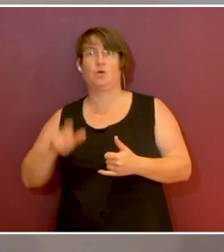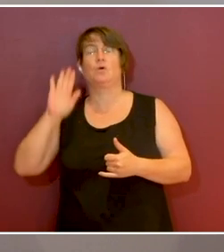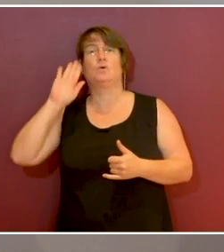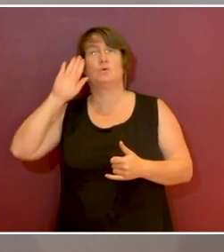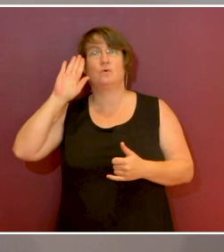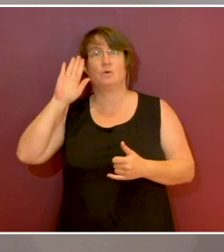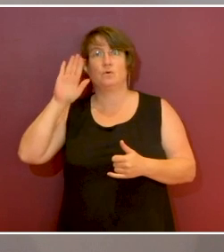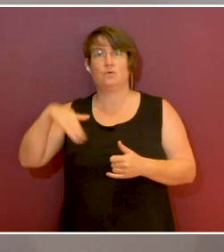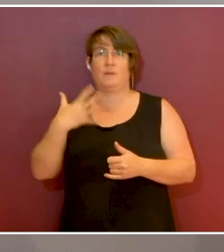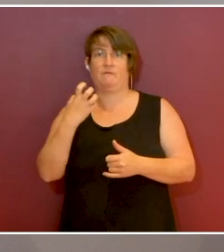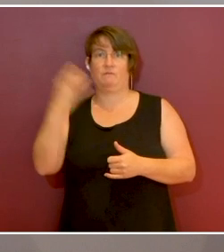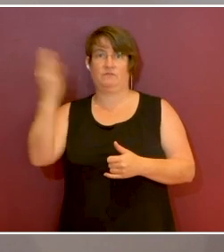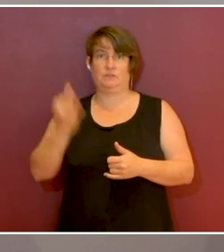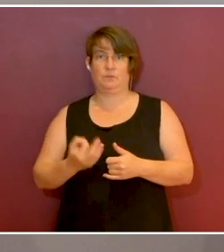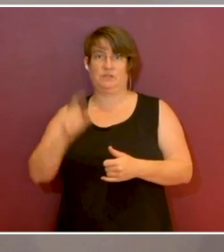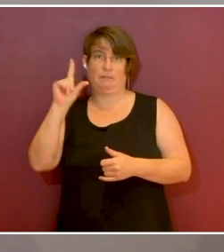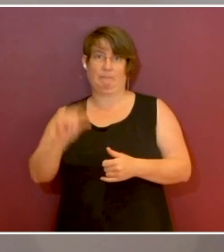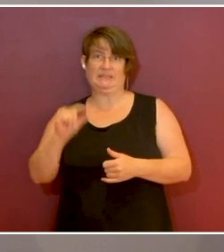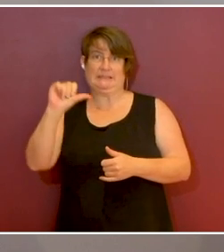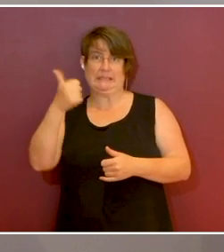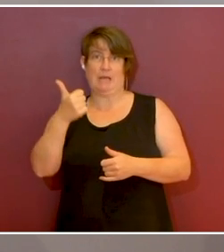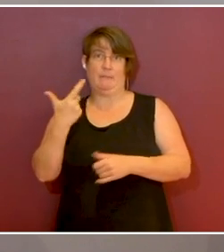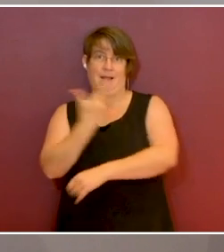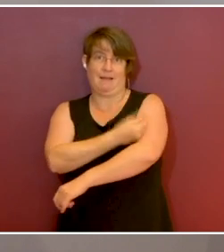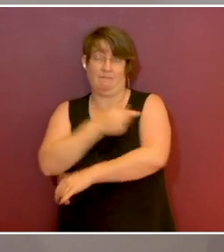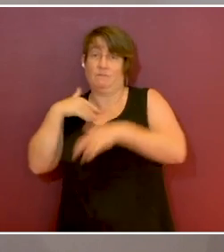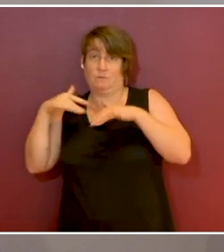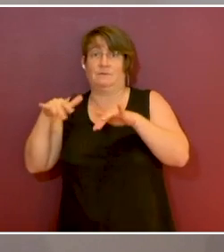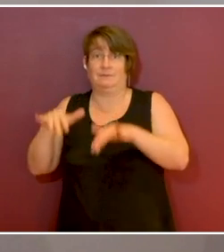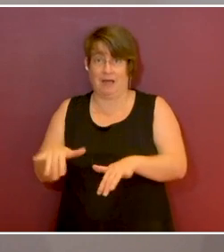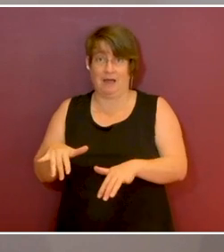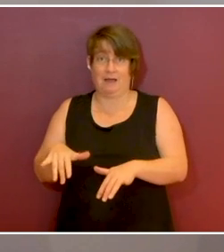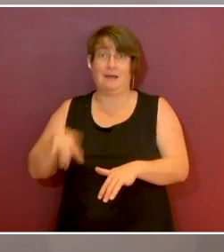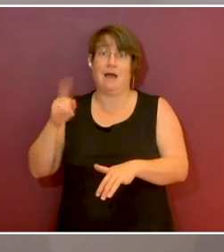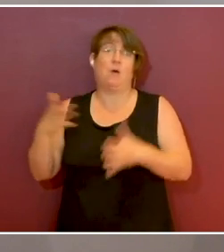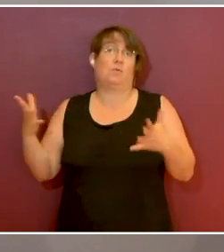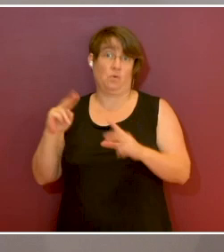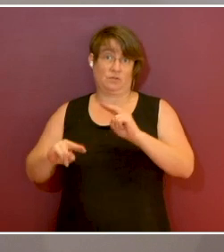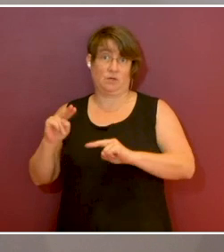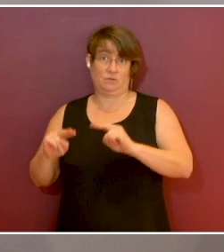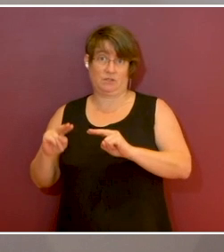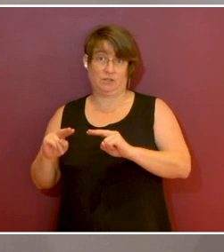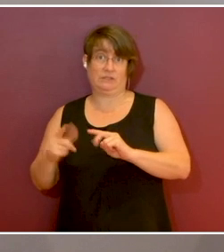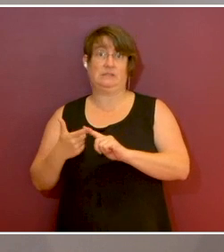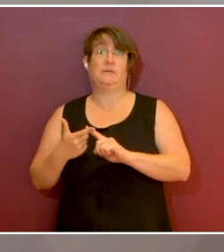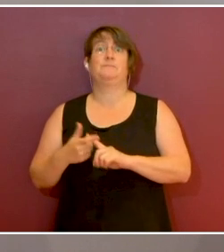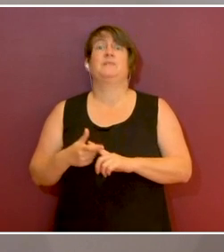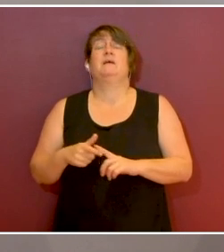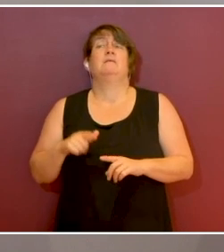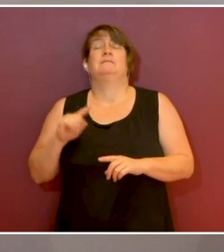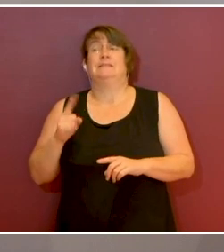bereits mindestens einmal geimpft. Auch das ist ein wesentlicher Unterschied. Und dann kommt es jetzt sehr darauf